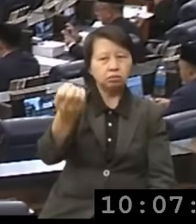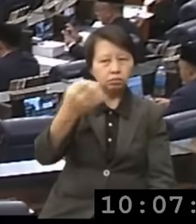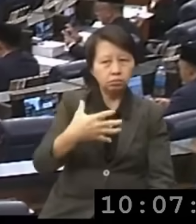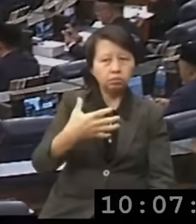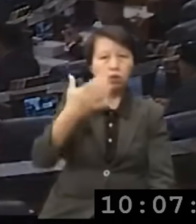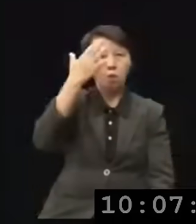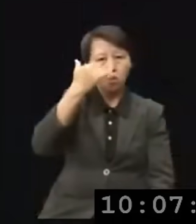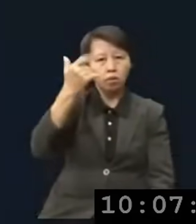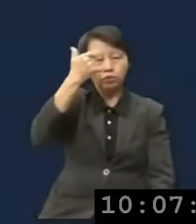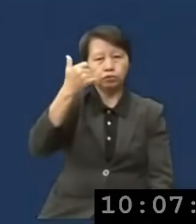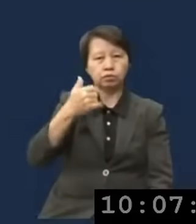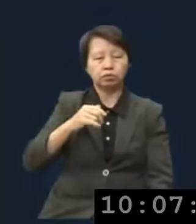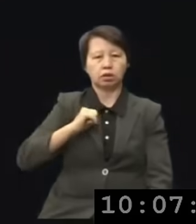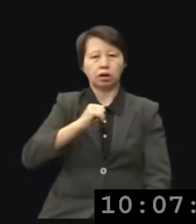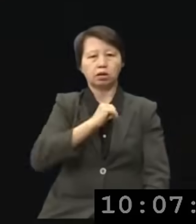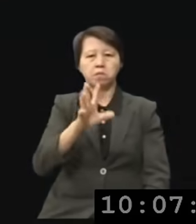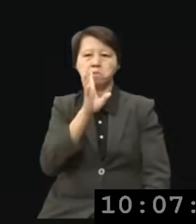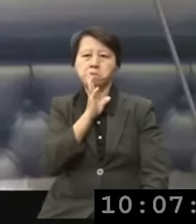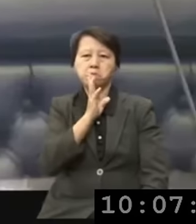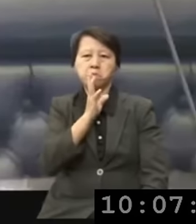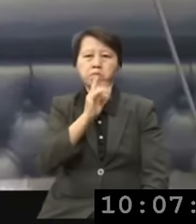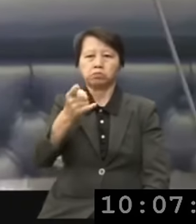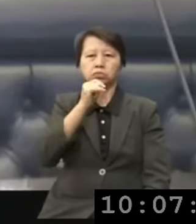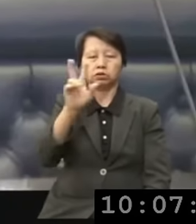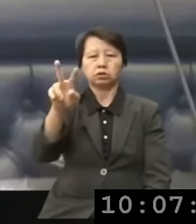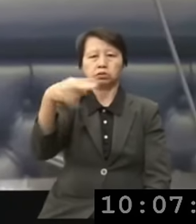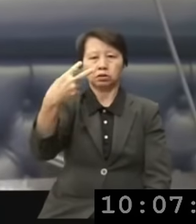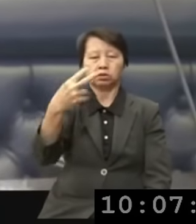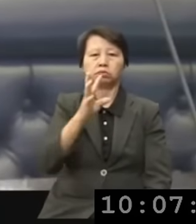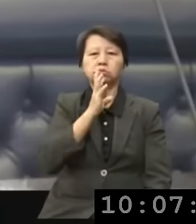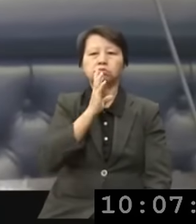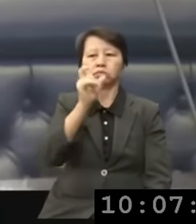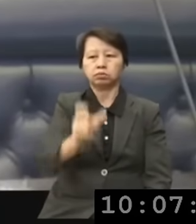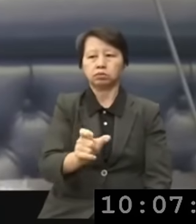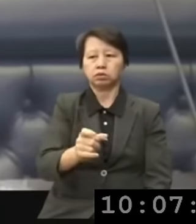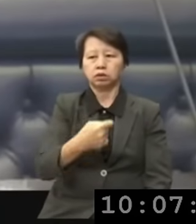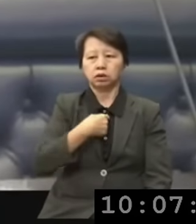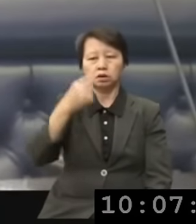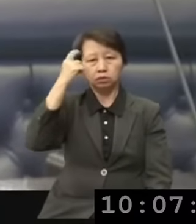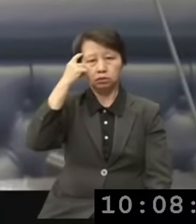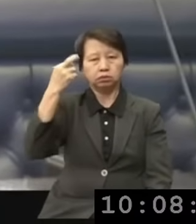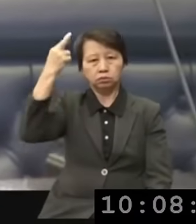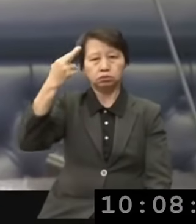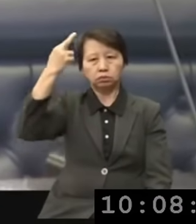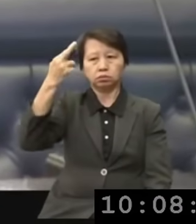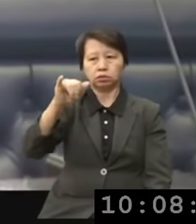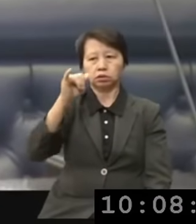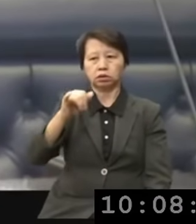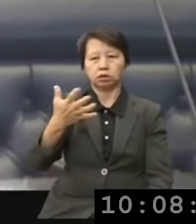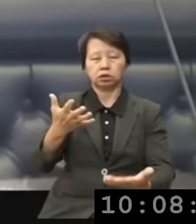adalah kerana ahli yang bercakap itu tidak memandang kepada speaker Saya rasa itu alasan yang